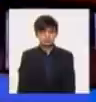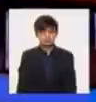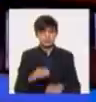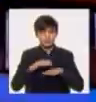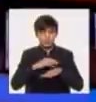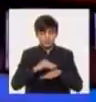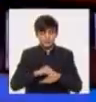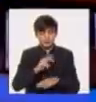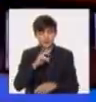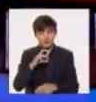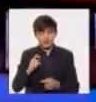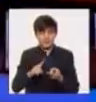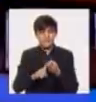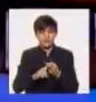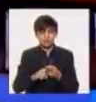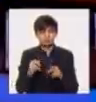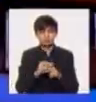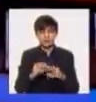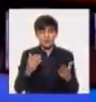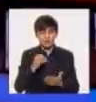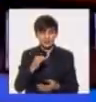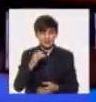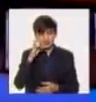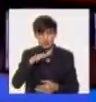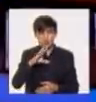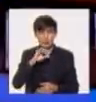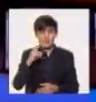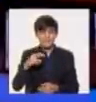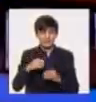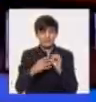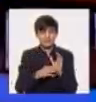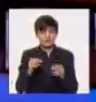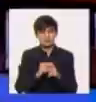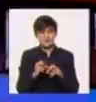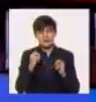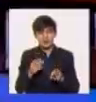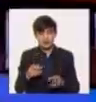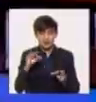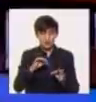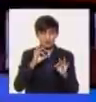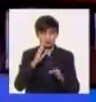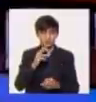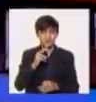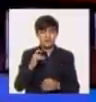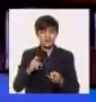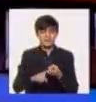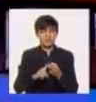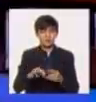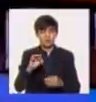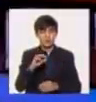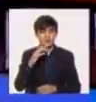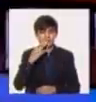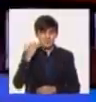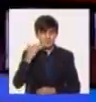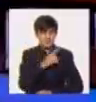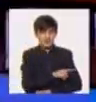Қайырлы кеш, коронавирустың емі қандай? Еліміз COVID-19-ды қандай хаттамаға сай емдеп жатыр? Коронавирусты емдеуде шетелдік дәрігерлер қай